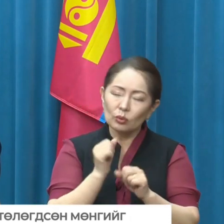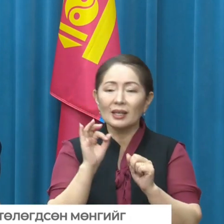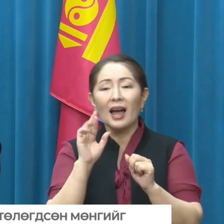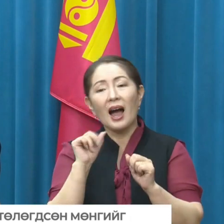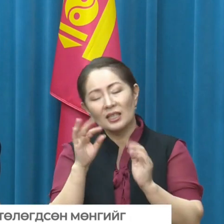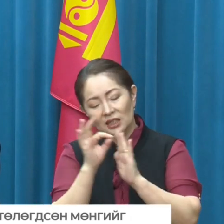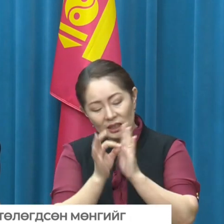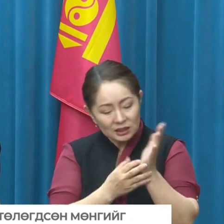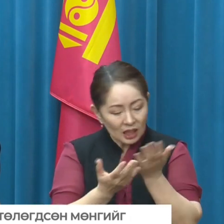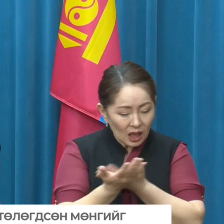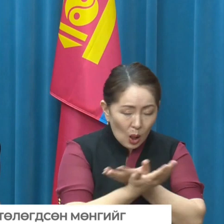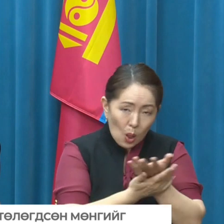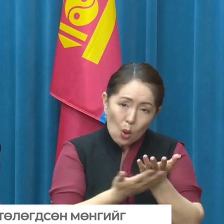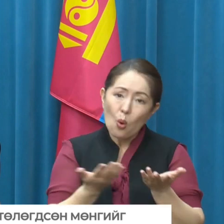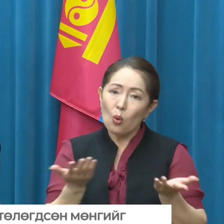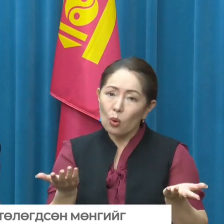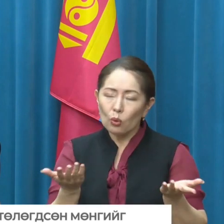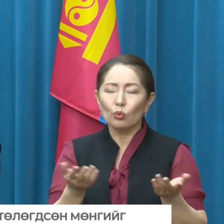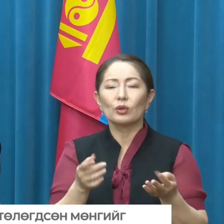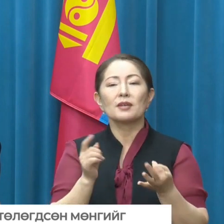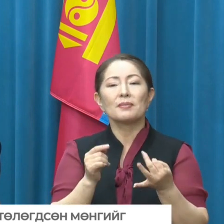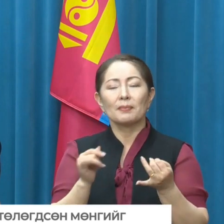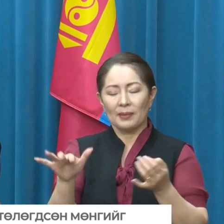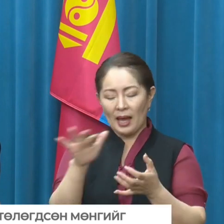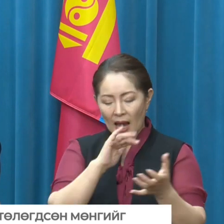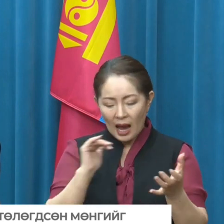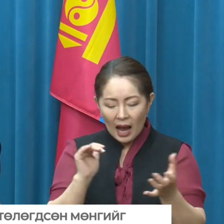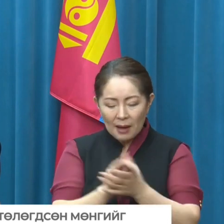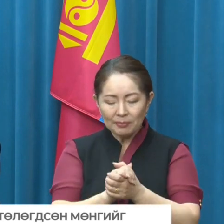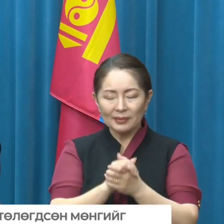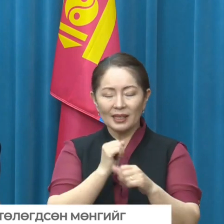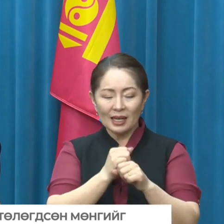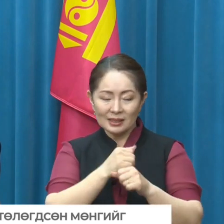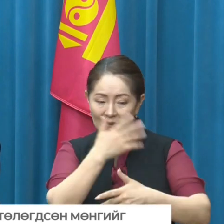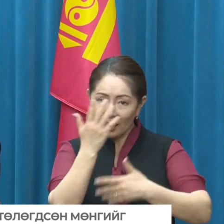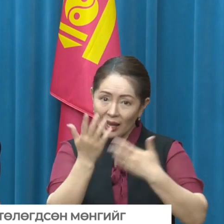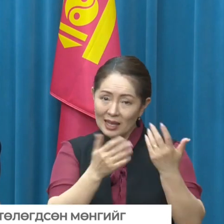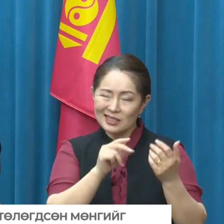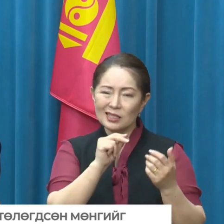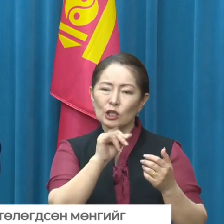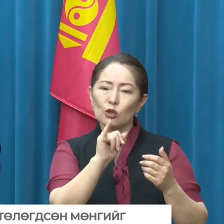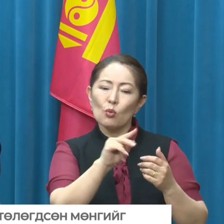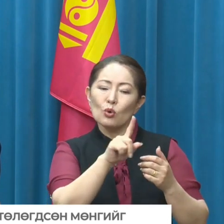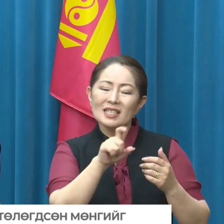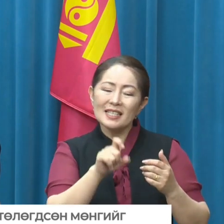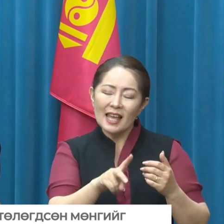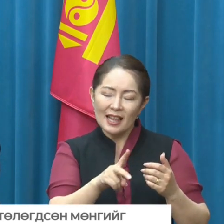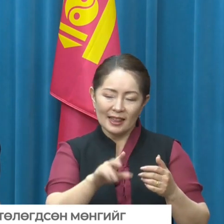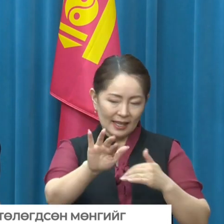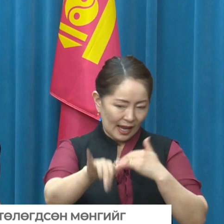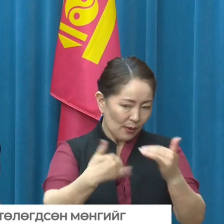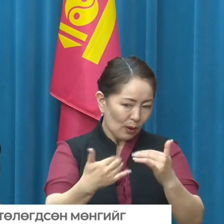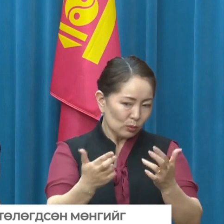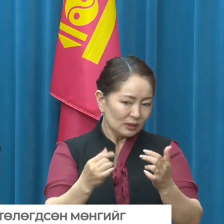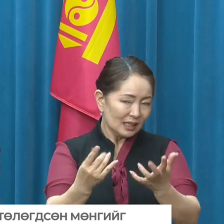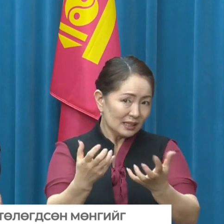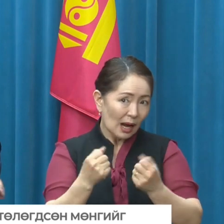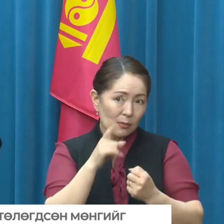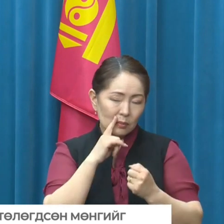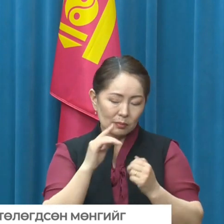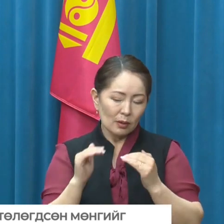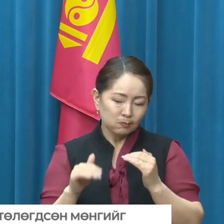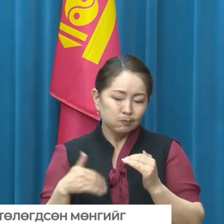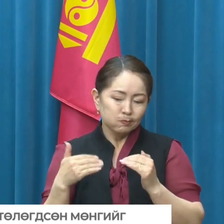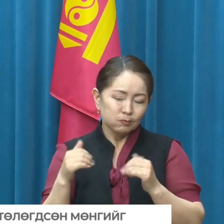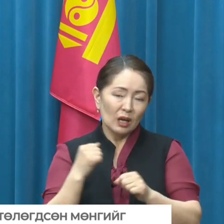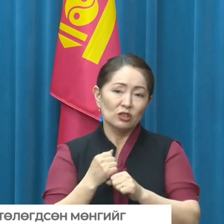одоо ийм хамтын ажиллагааг эрэлхийлсэн за чанаргүй зөвлөлтүүдгээ төлүүлэх гэсэн иймд одоо бас агцтай